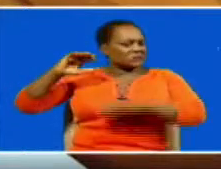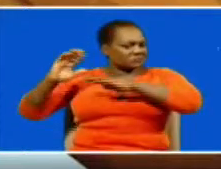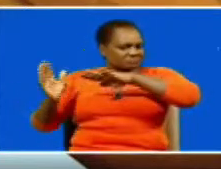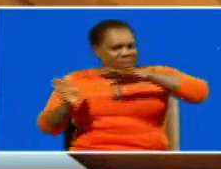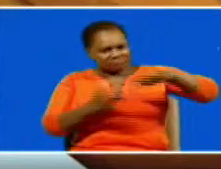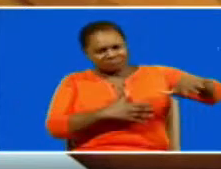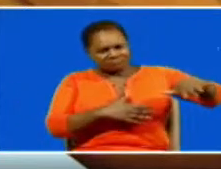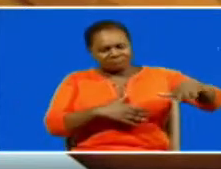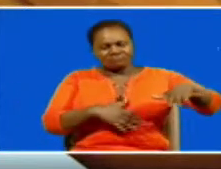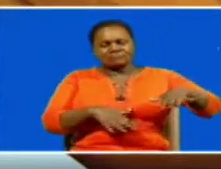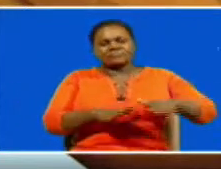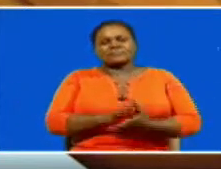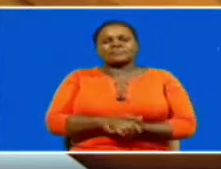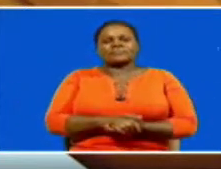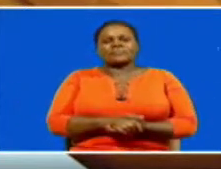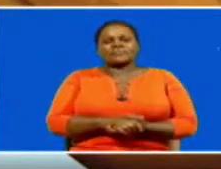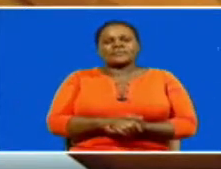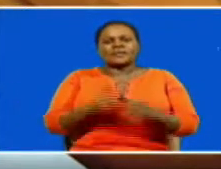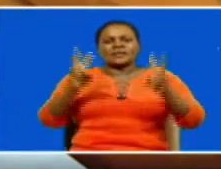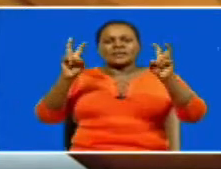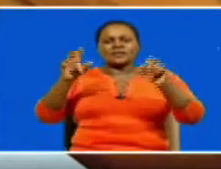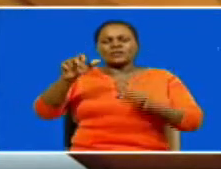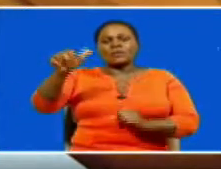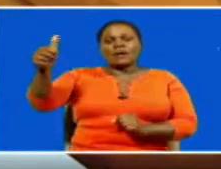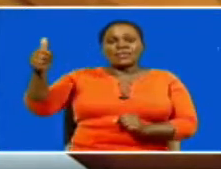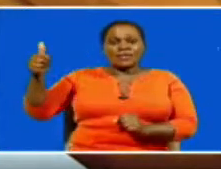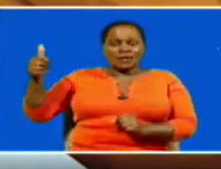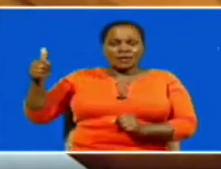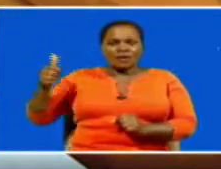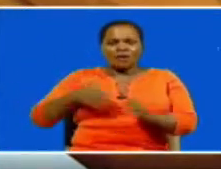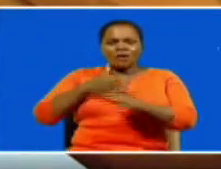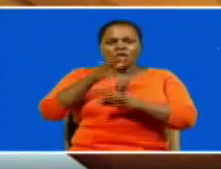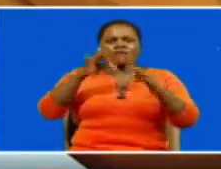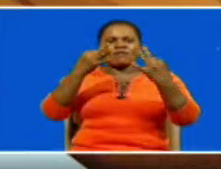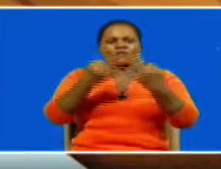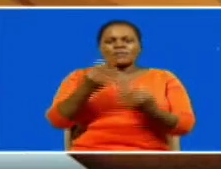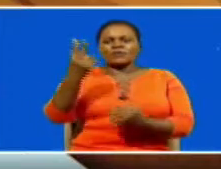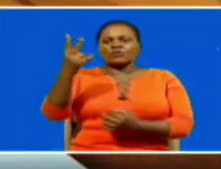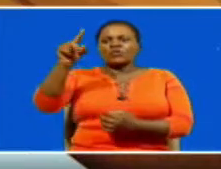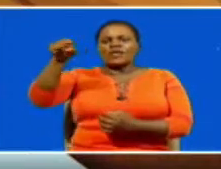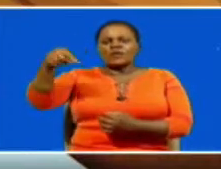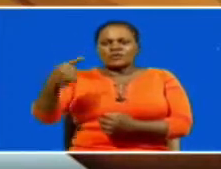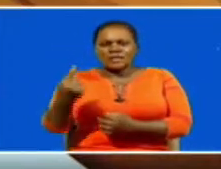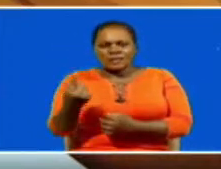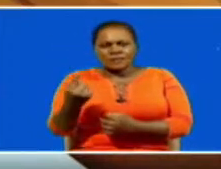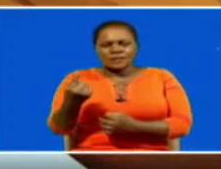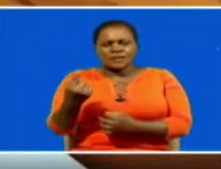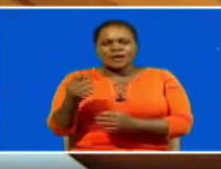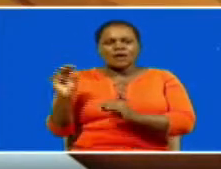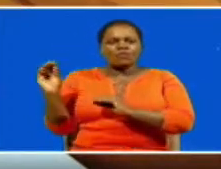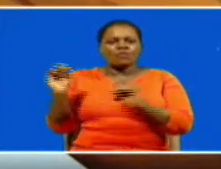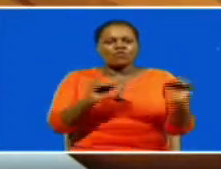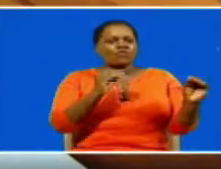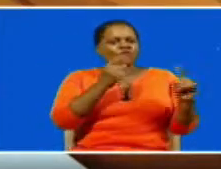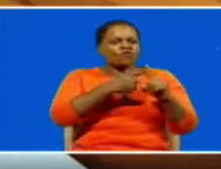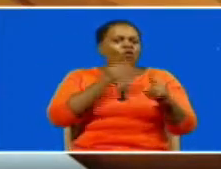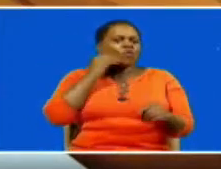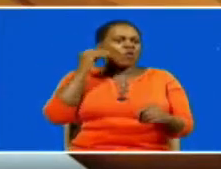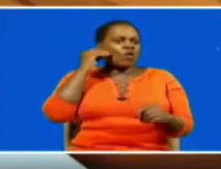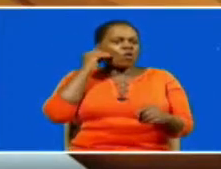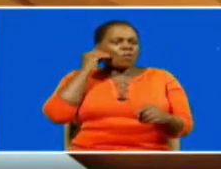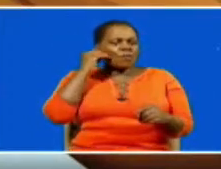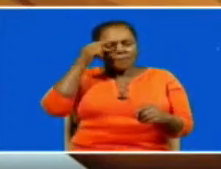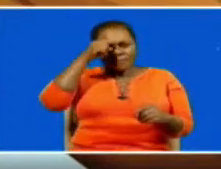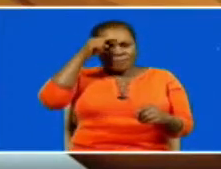maandamano ambayo yalishuhudiwa hapo jana. Tuangazie masuala mengine. Zaidi ya familia 2000 ambazo zimelazimika kuhama makwao kufuatia hali